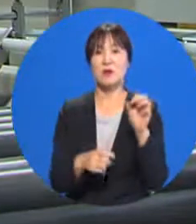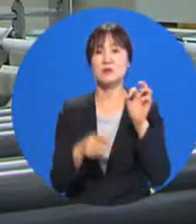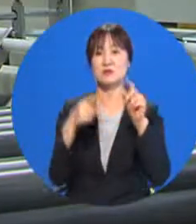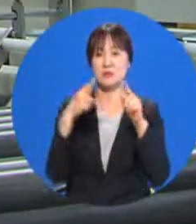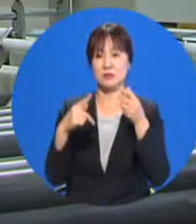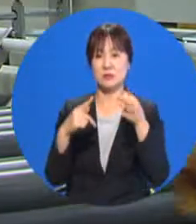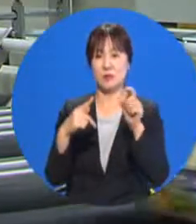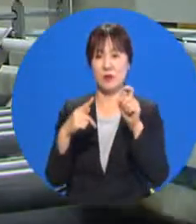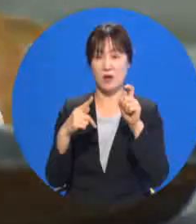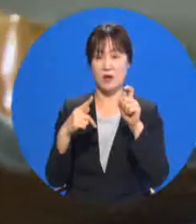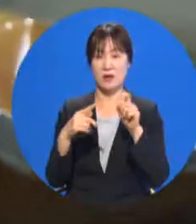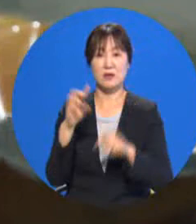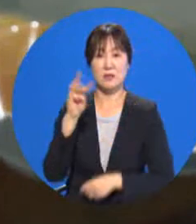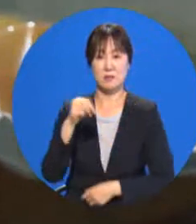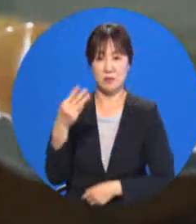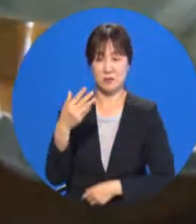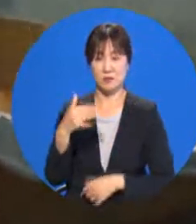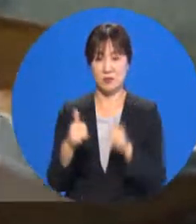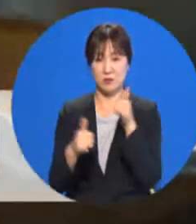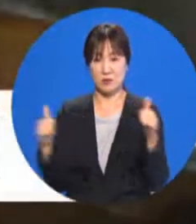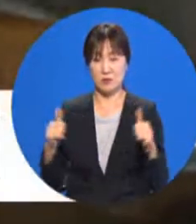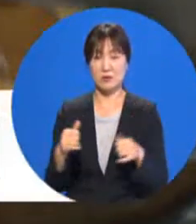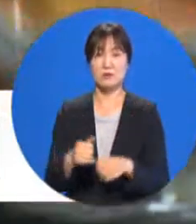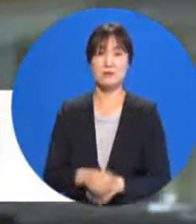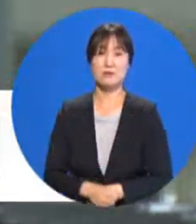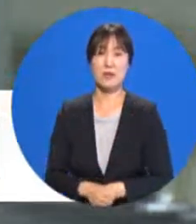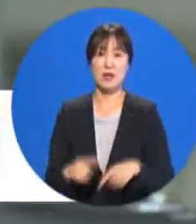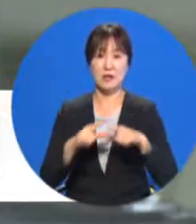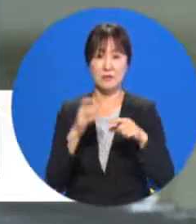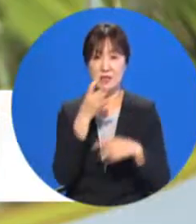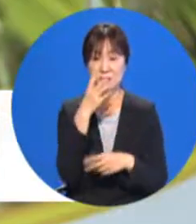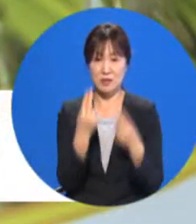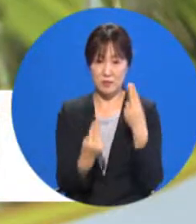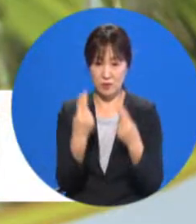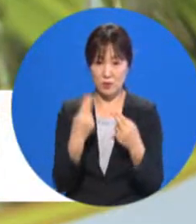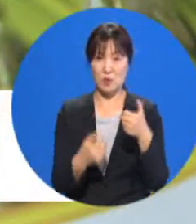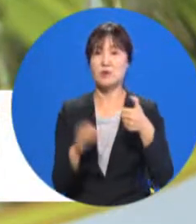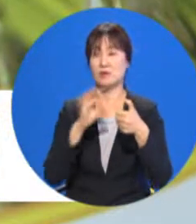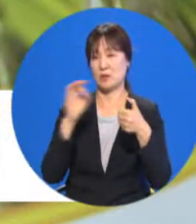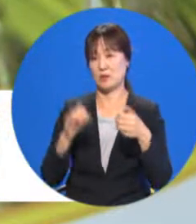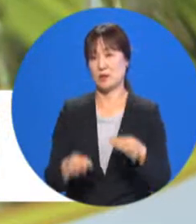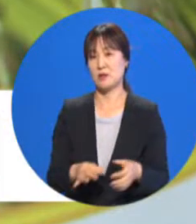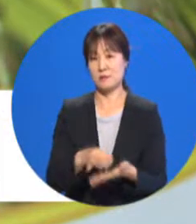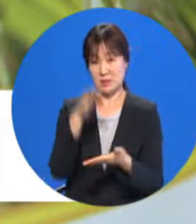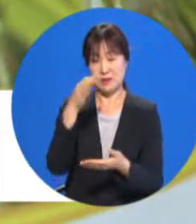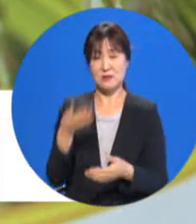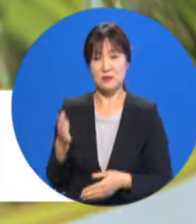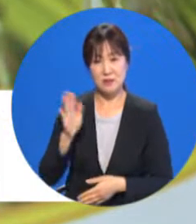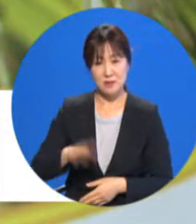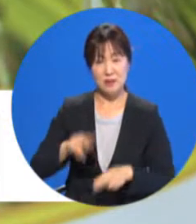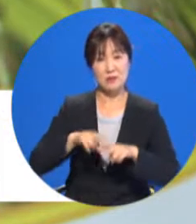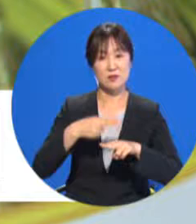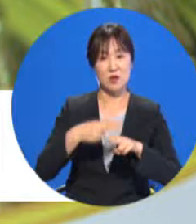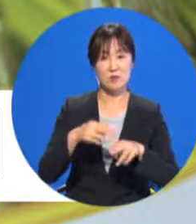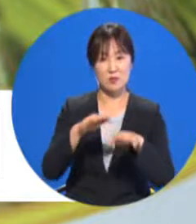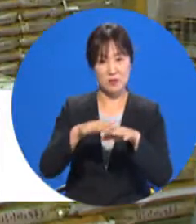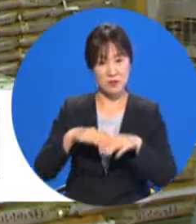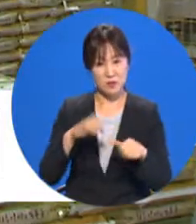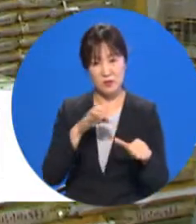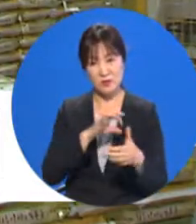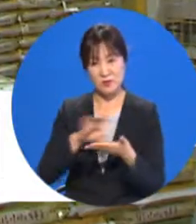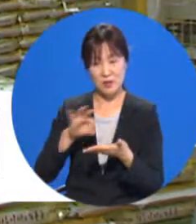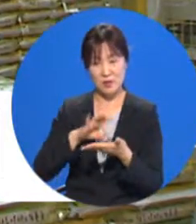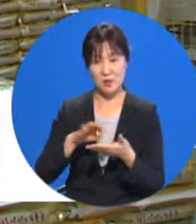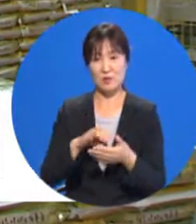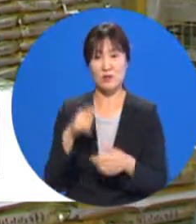3만 9천 원으로 일반 쌀과 비교하면 50% 가까이 비싸지만 선물과 재수용으로 전국적인 인기를 끌면서